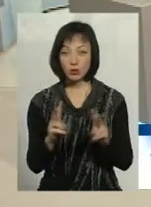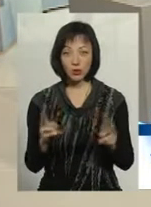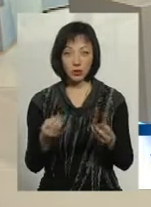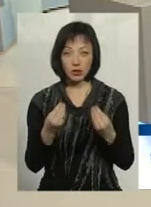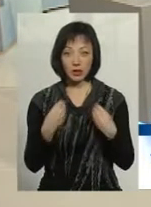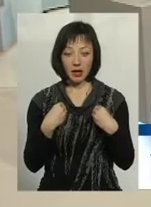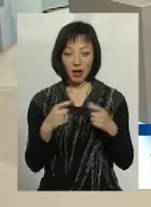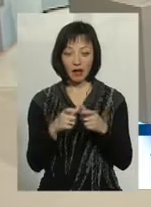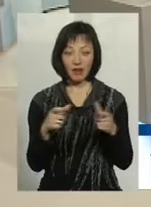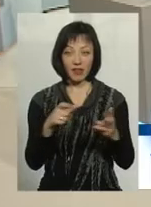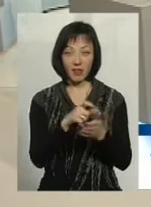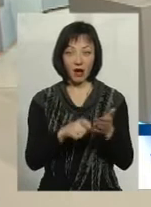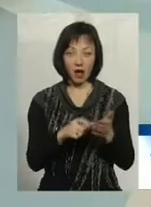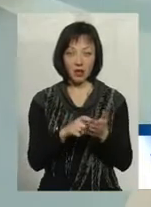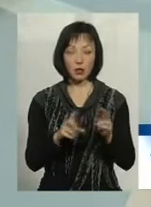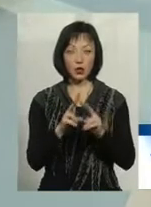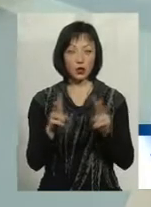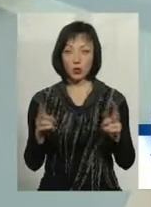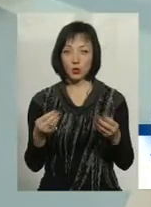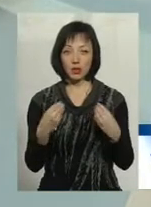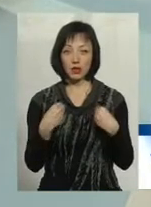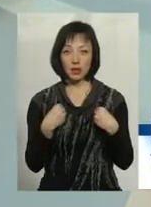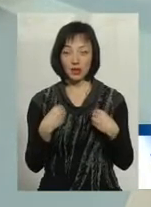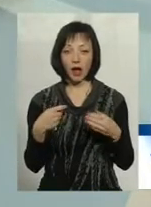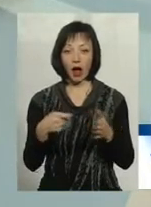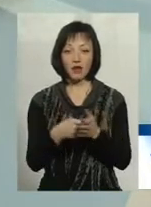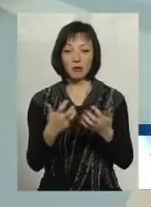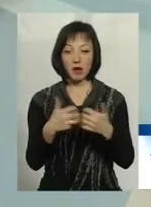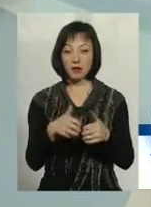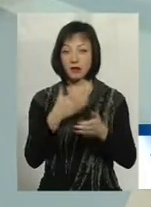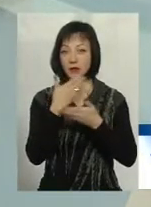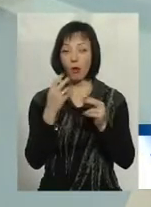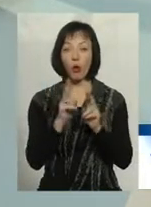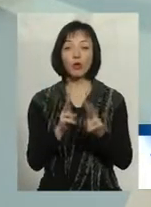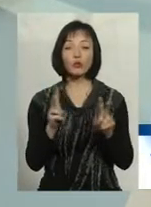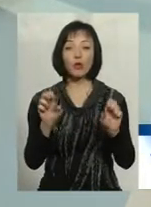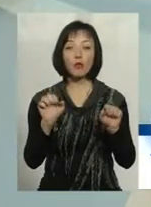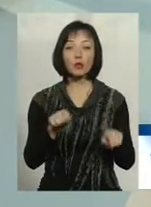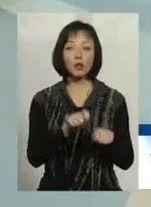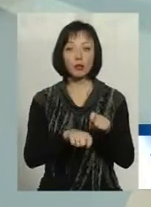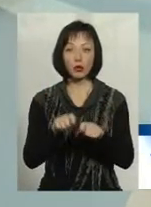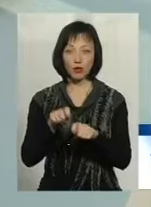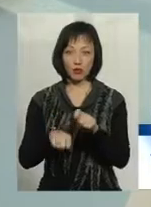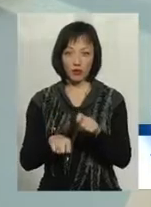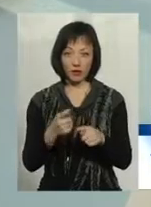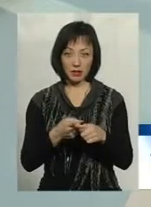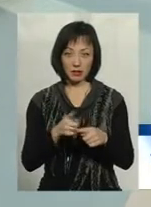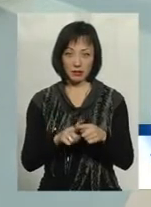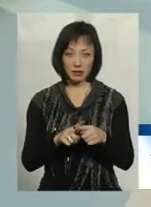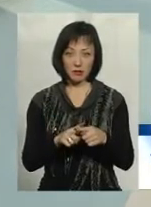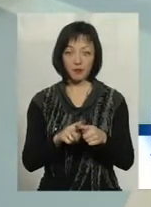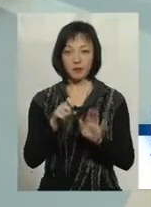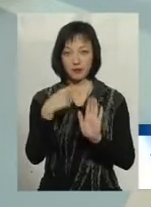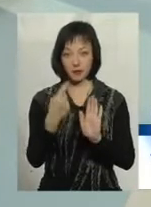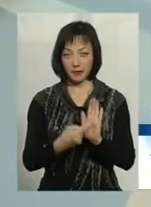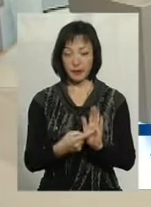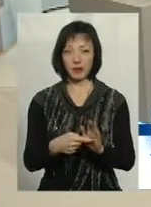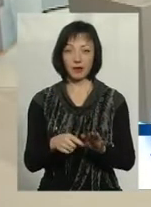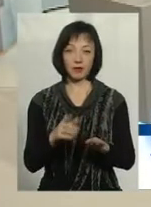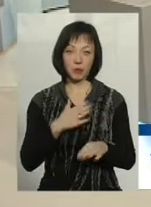магазин «Балтика», де гарно торгівлі йде, де оптовий магазин